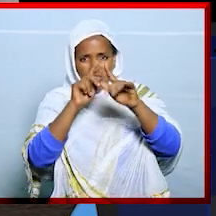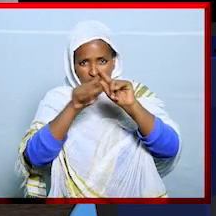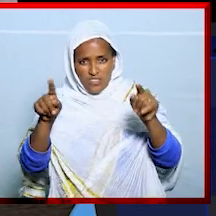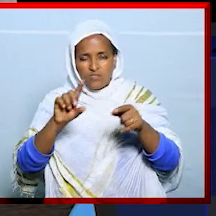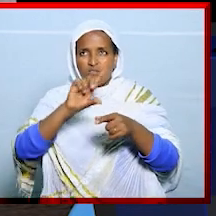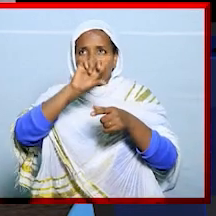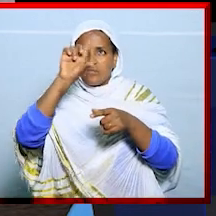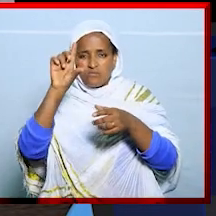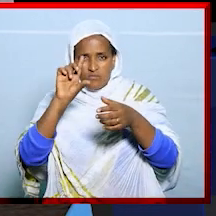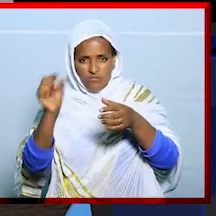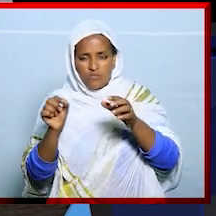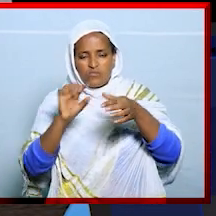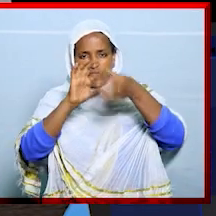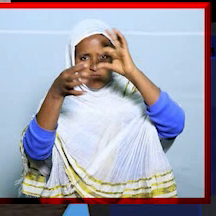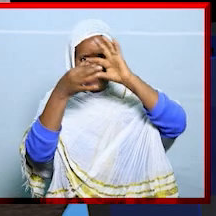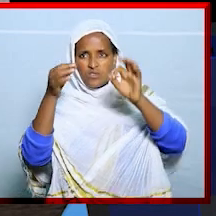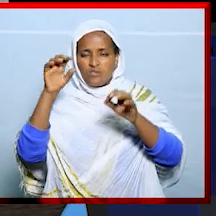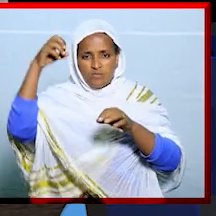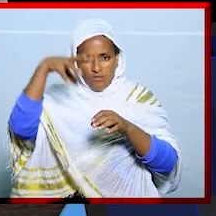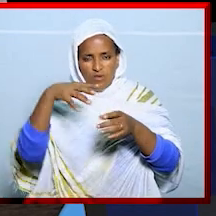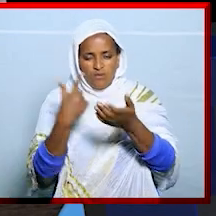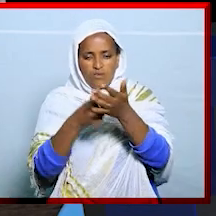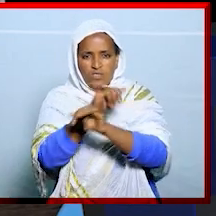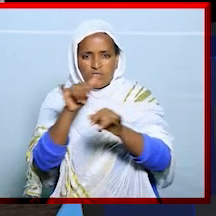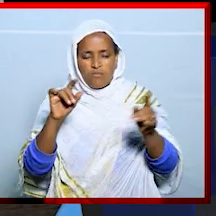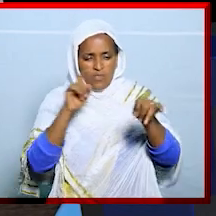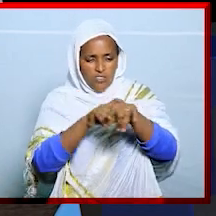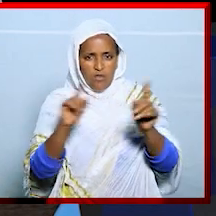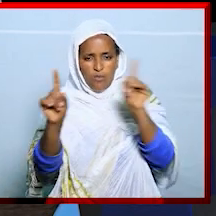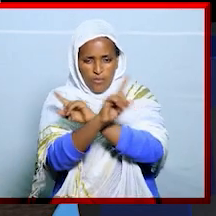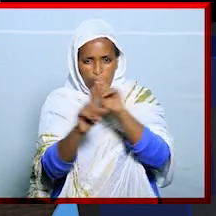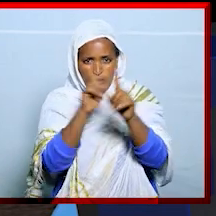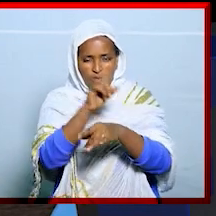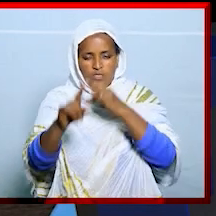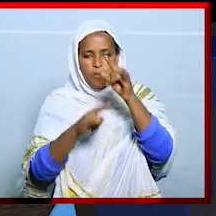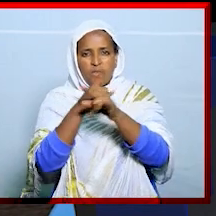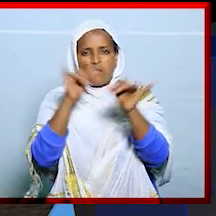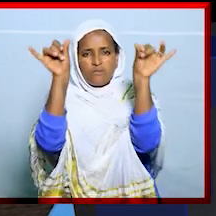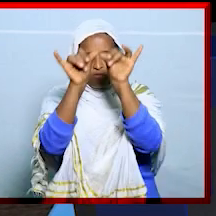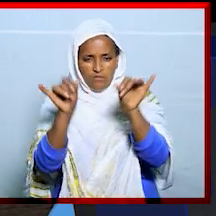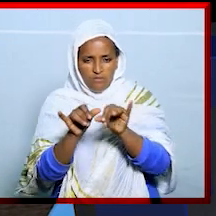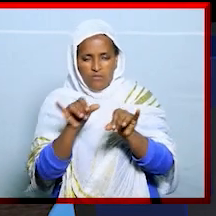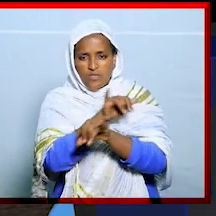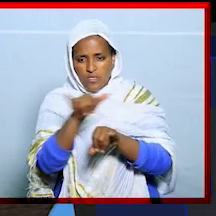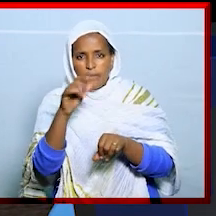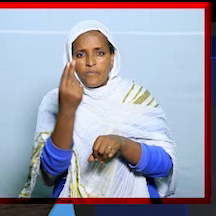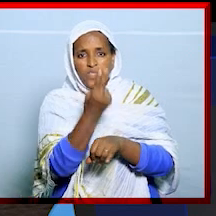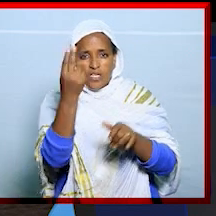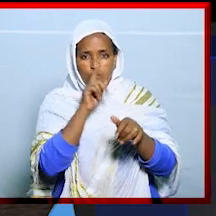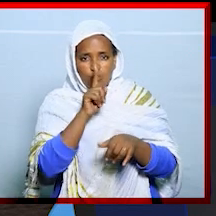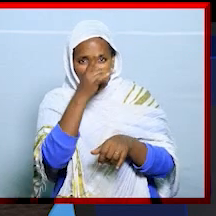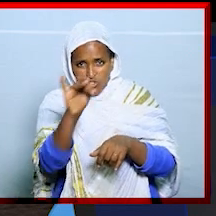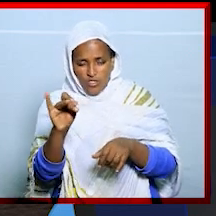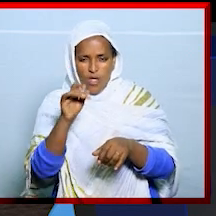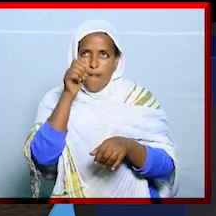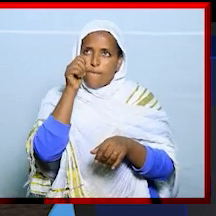ማለት ግን ፀሐይ፣ ጨረቃ፣ ከዋክብት ለወቅቶች መፈራረቅ እንዲህ ላሉ ነገሮች ለምልክት ዘመናትን ለመለካት ለመሳሰለ